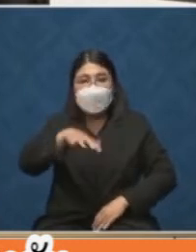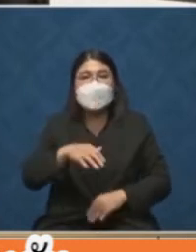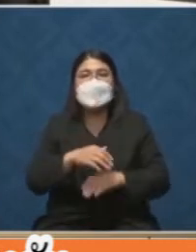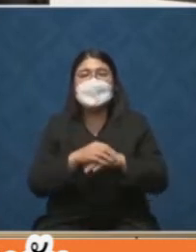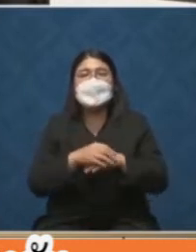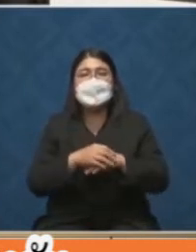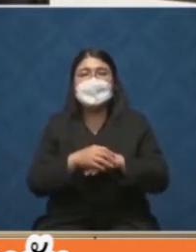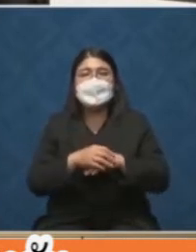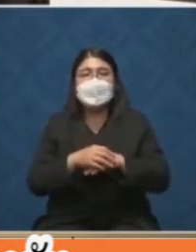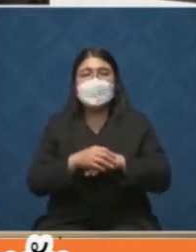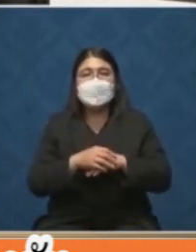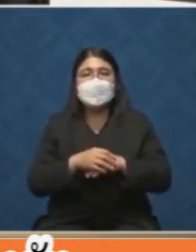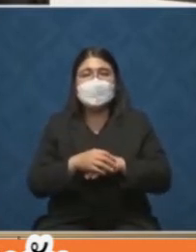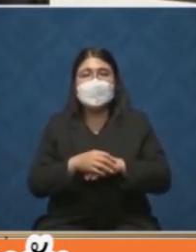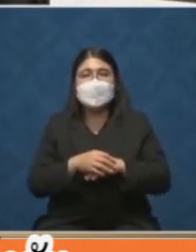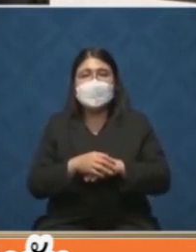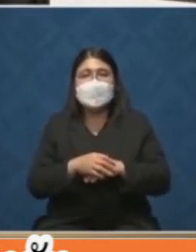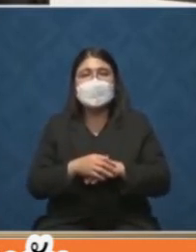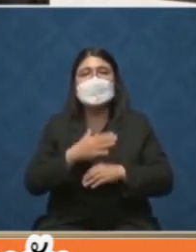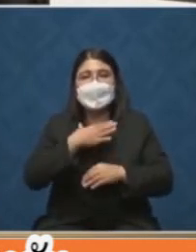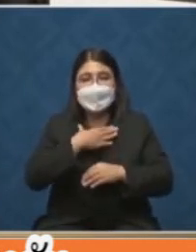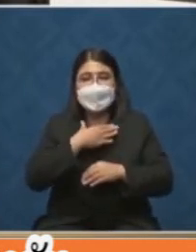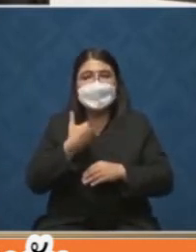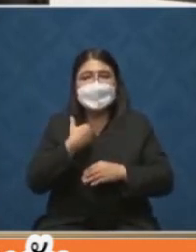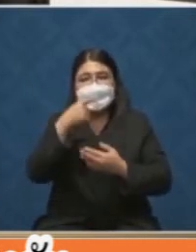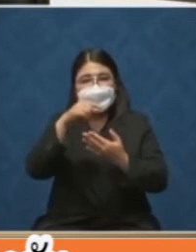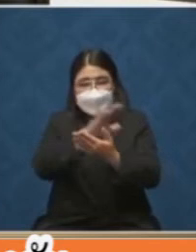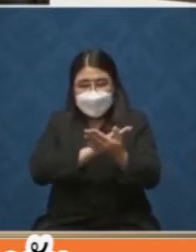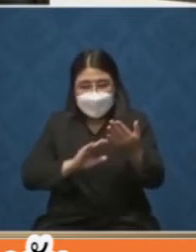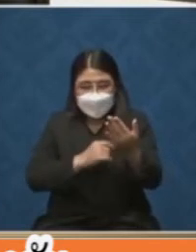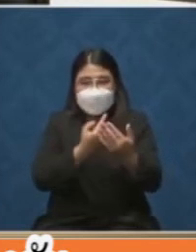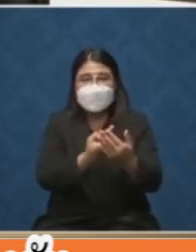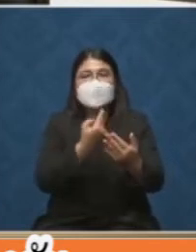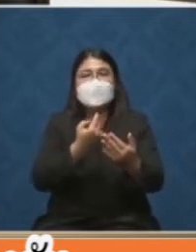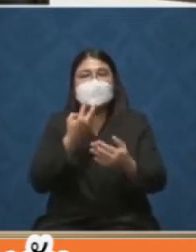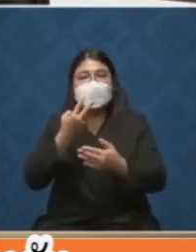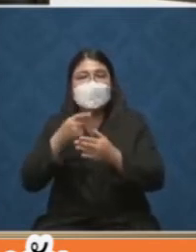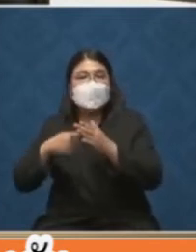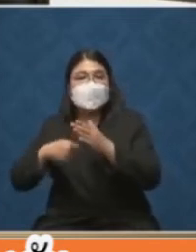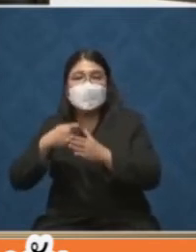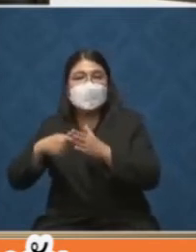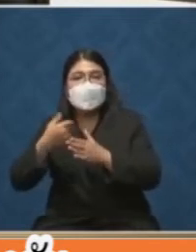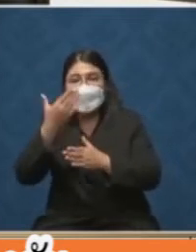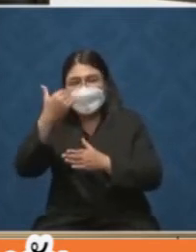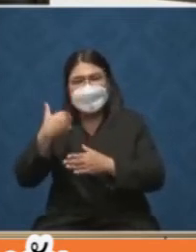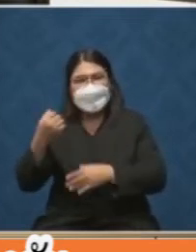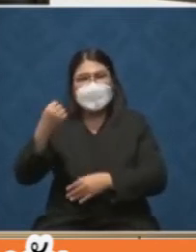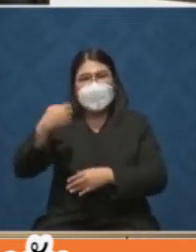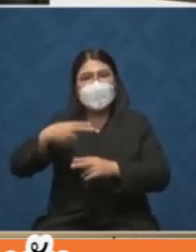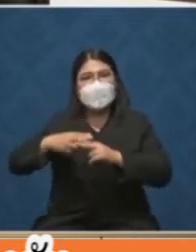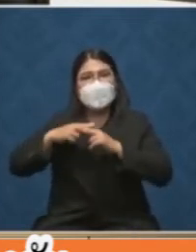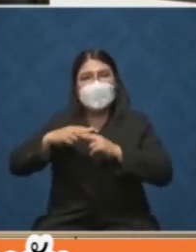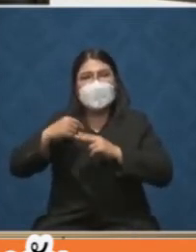ณะรัฐมนตีต้องรัไปรเนนการเทานั้นความหมายก็คือ ขณะรัฐมนตีปัดตกไมได้แล